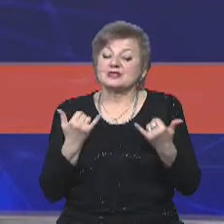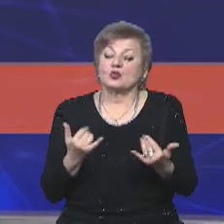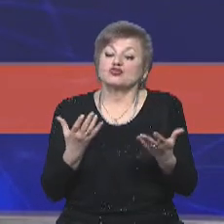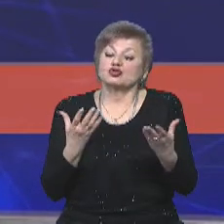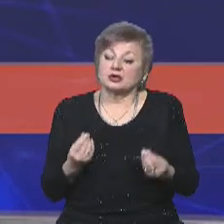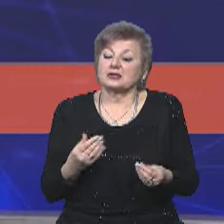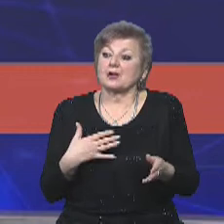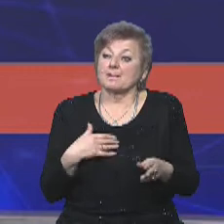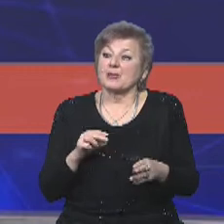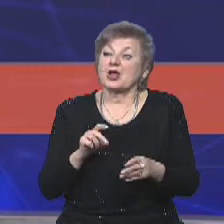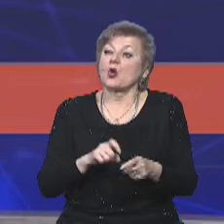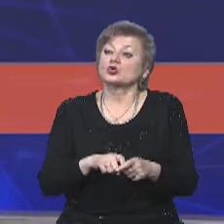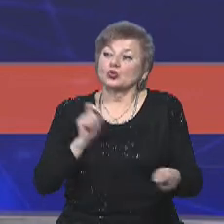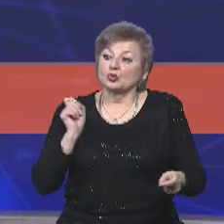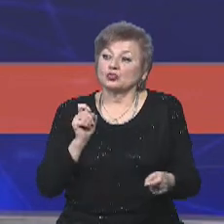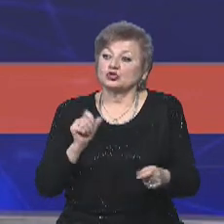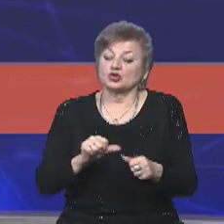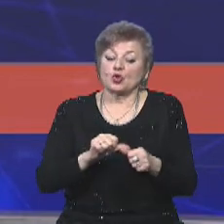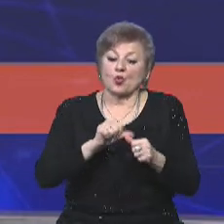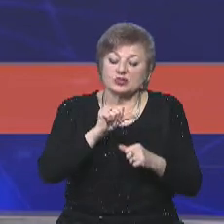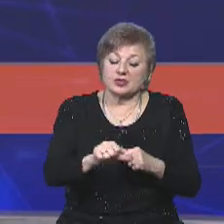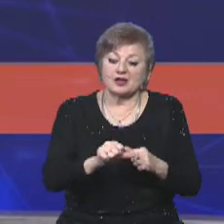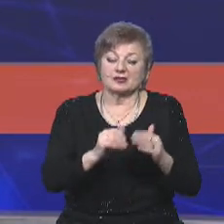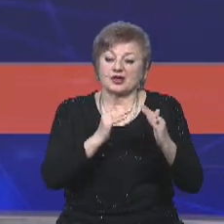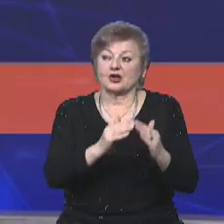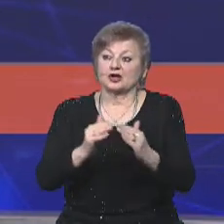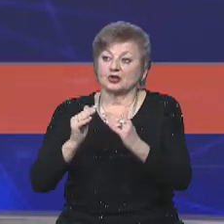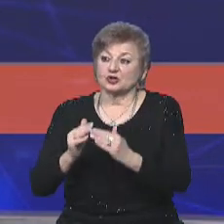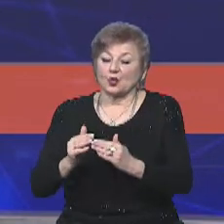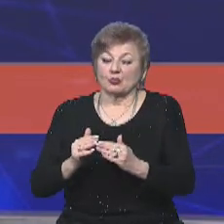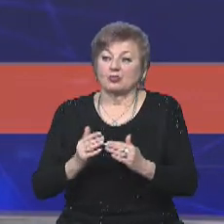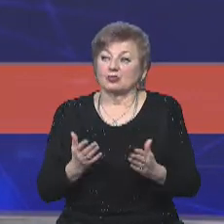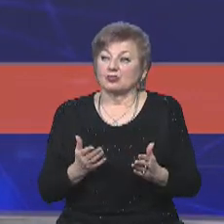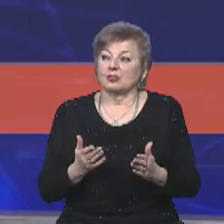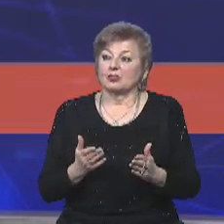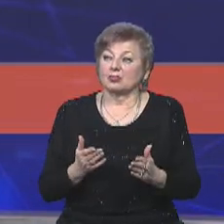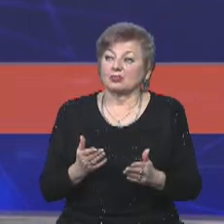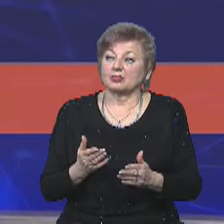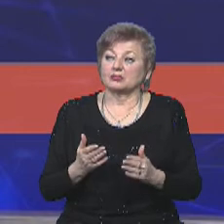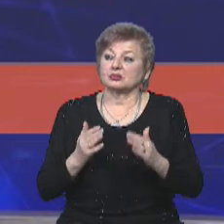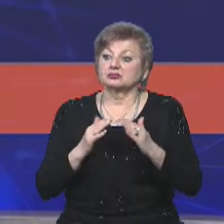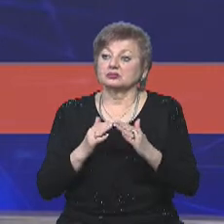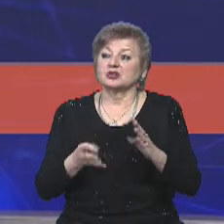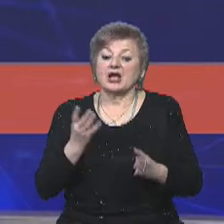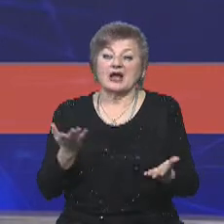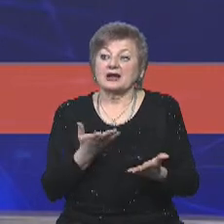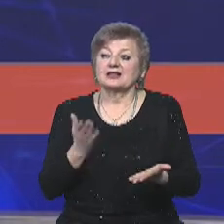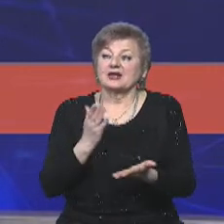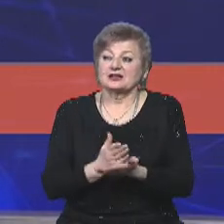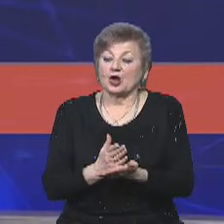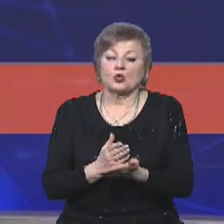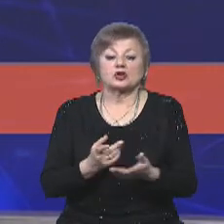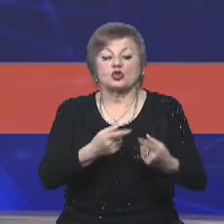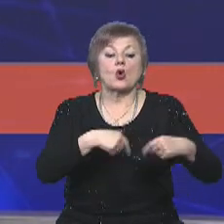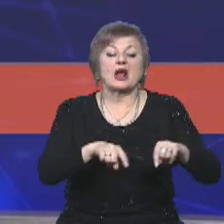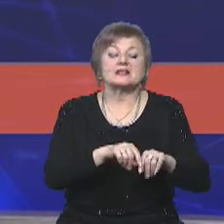всех, без исключения, отдельно стоящие дома, это нежилые дома, отдельно стоящие здания, где находятся какие-то